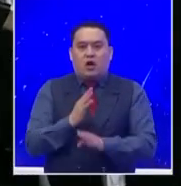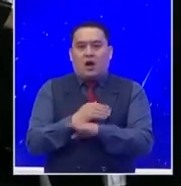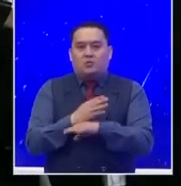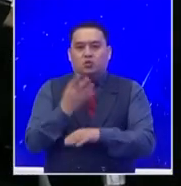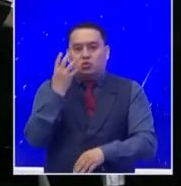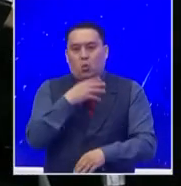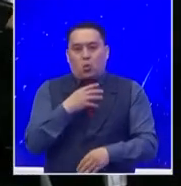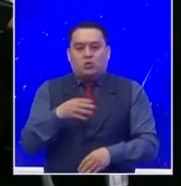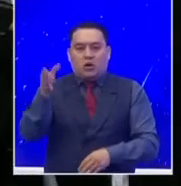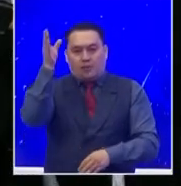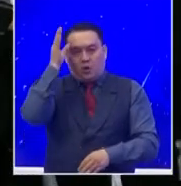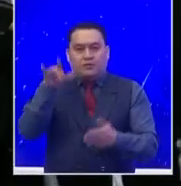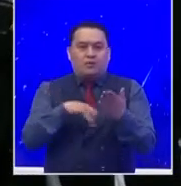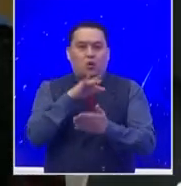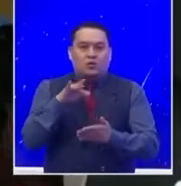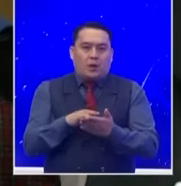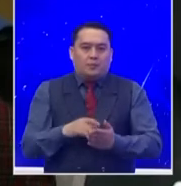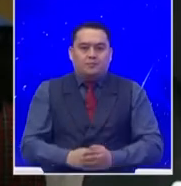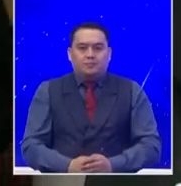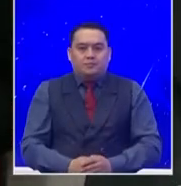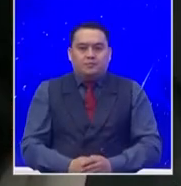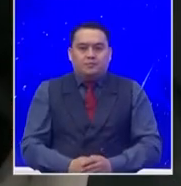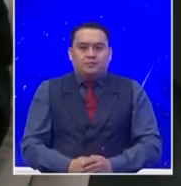и образовательные учреждения города.